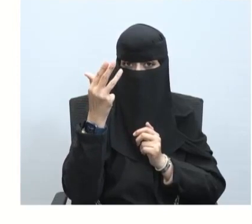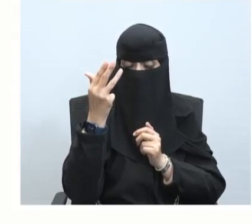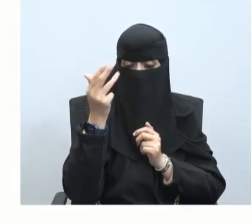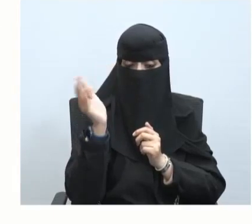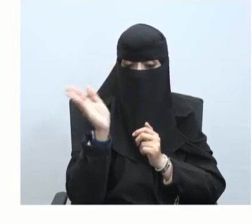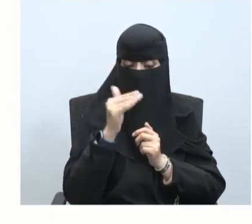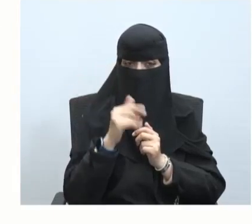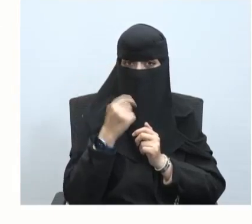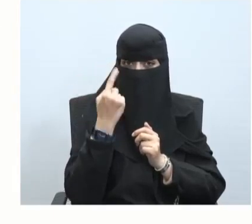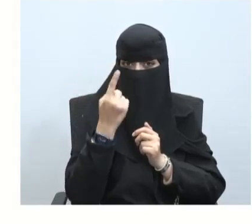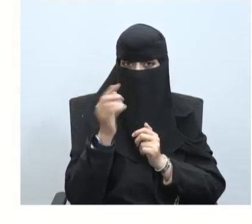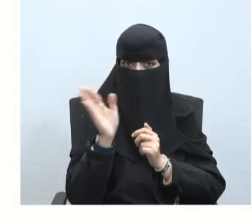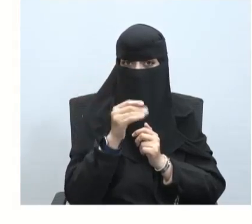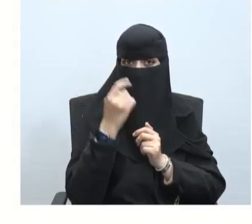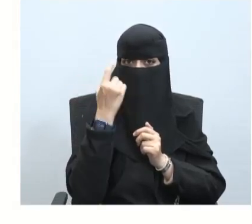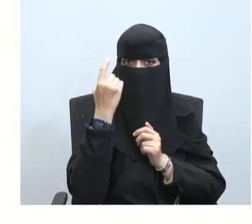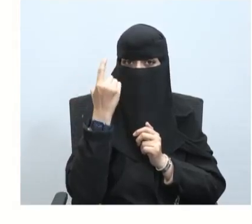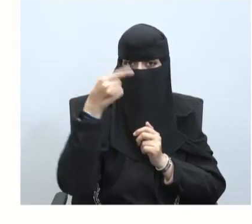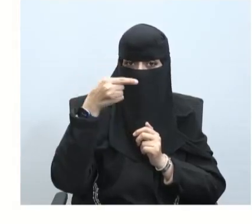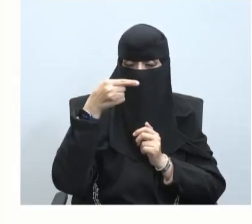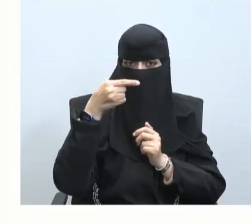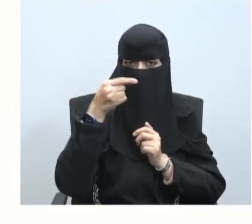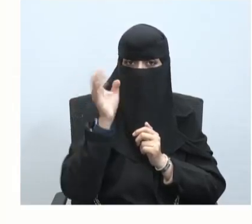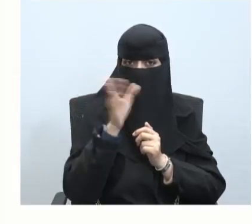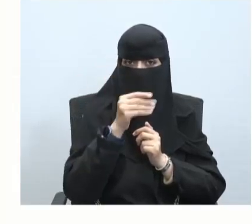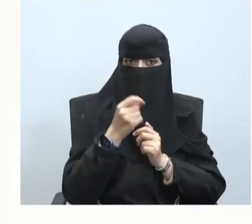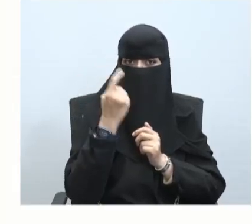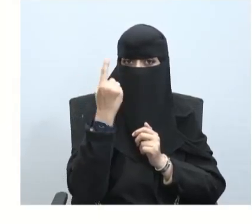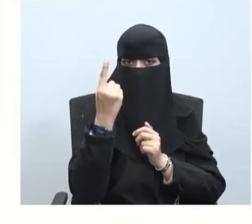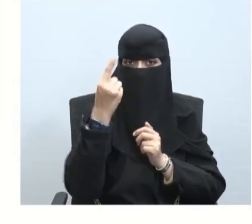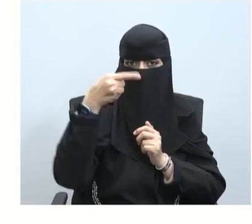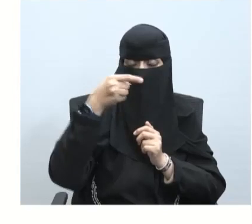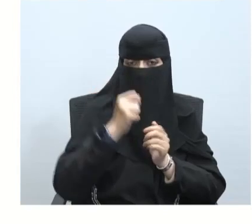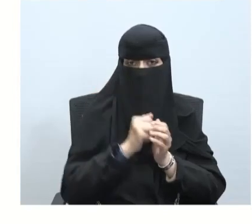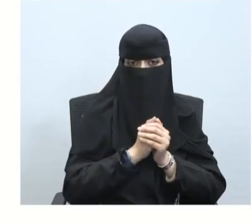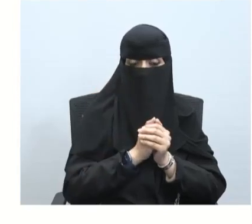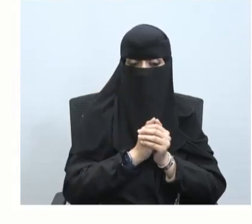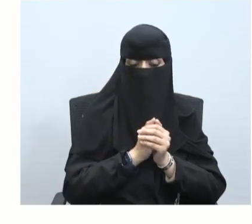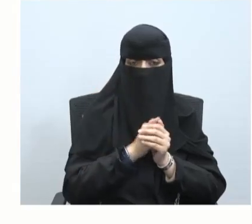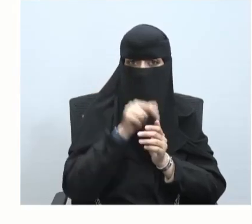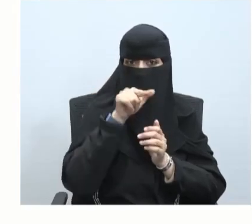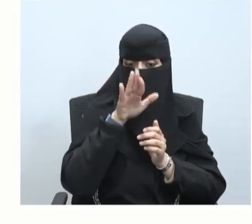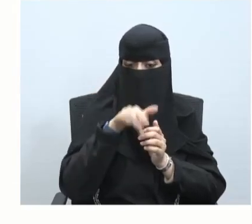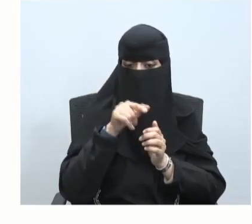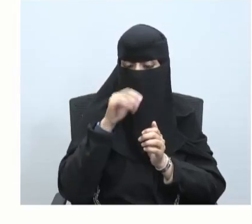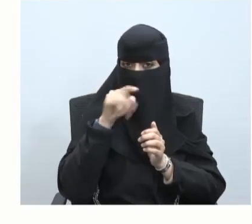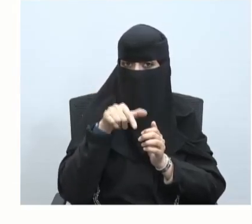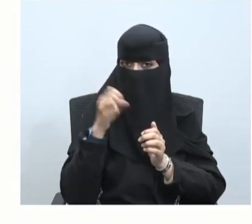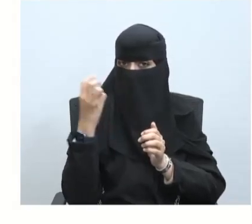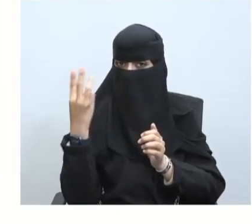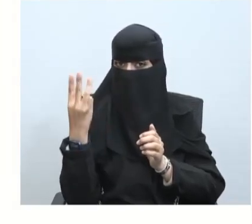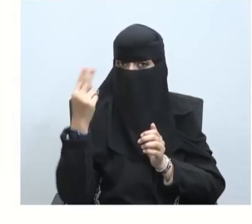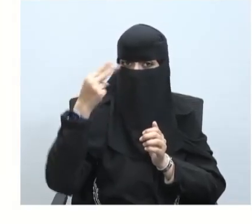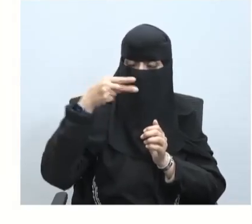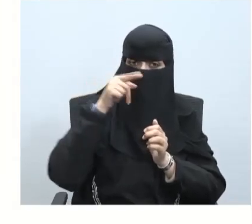تسع ريالات نضيف ريال عشر ريالات نضيف ريال اخر احد عشر ريالا اذا